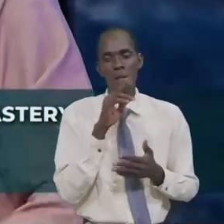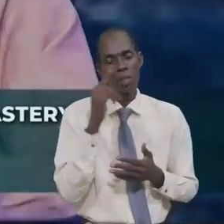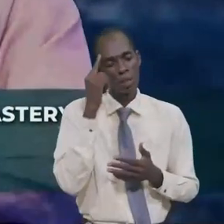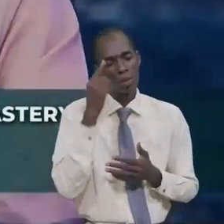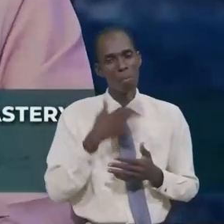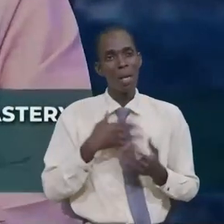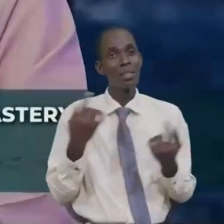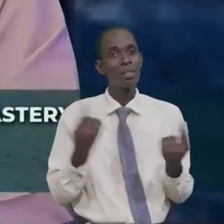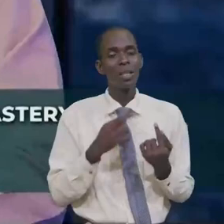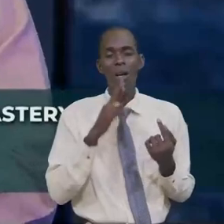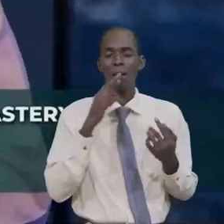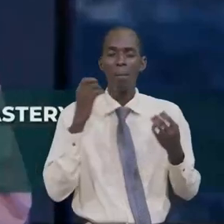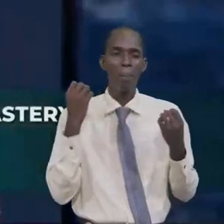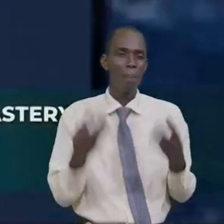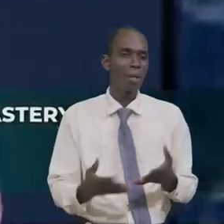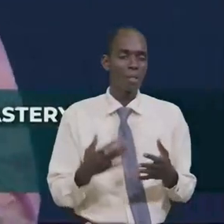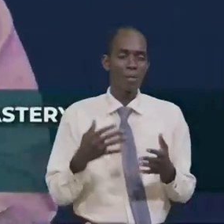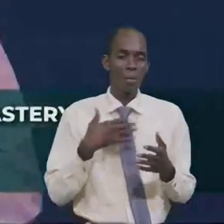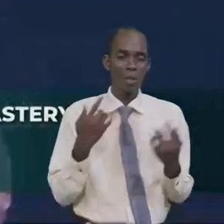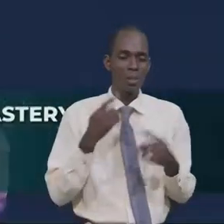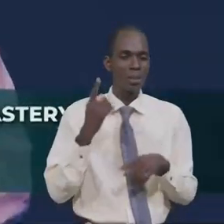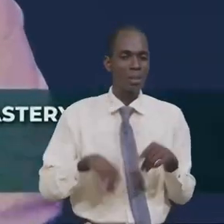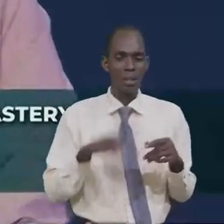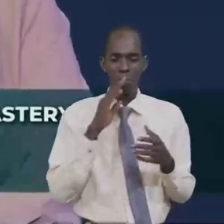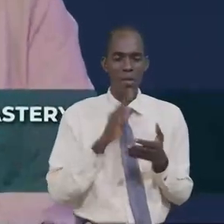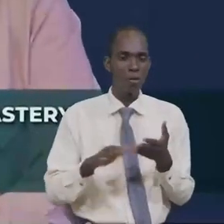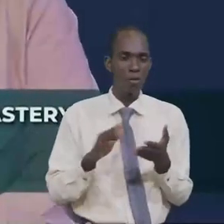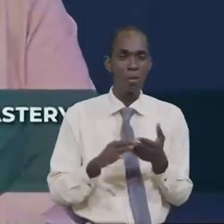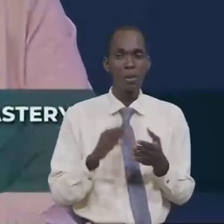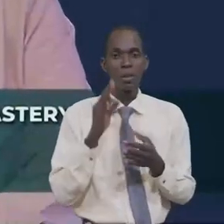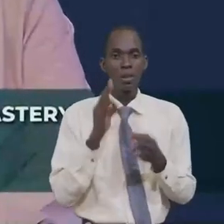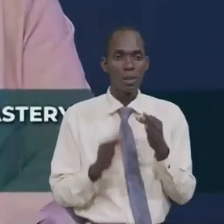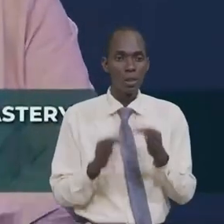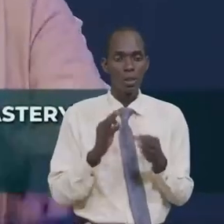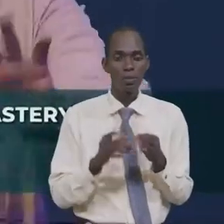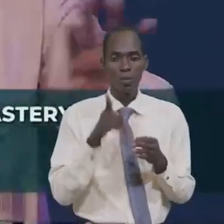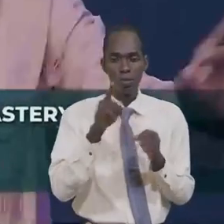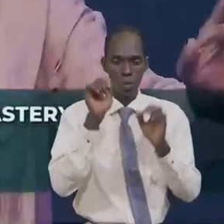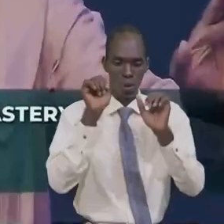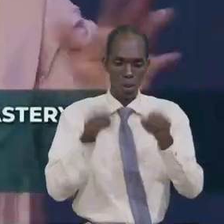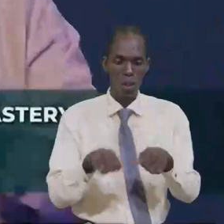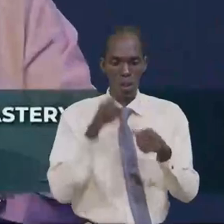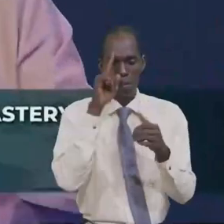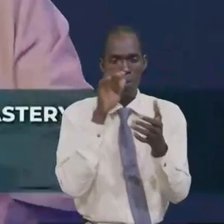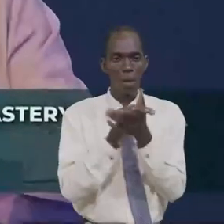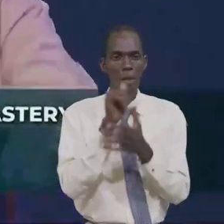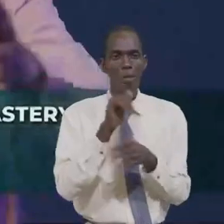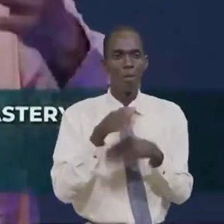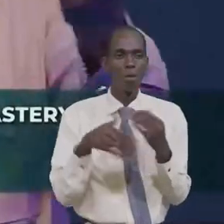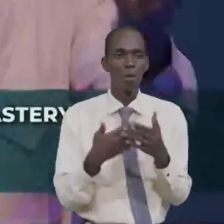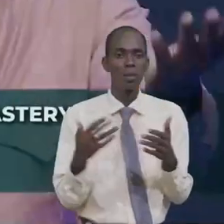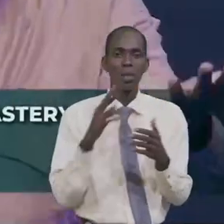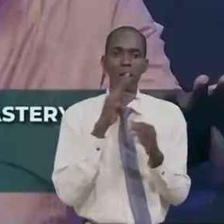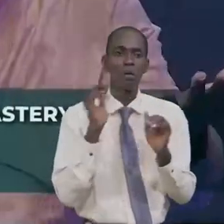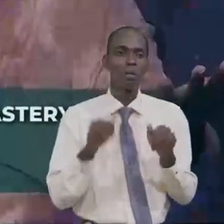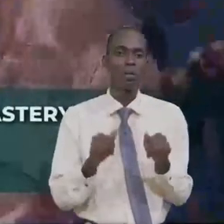ils ne peuvent être pardonnés si tu peux croire tout est possible tu